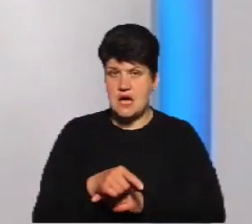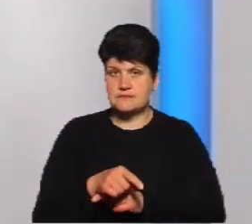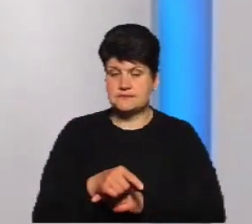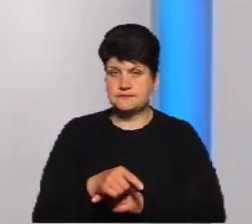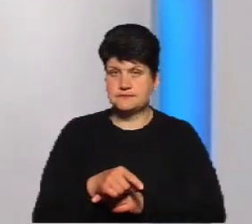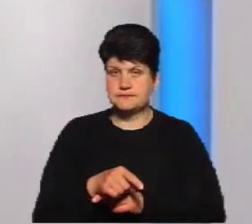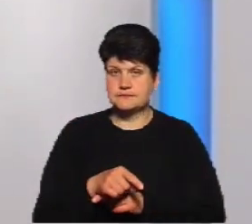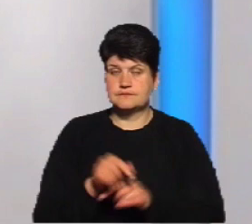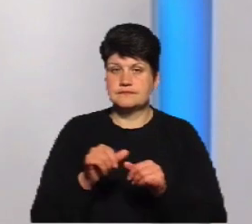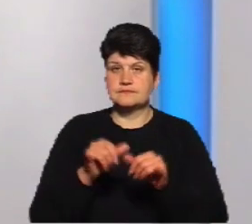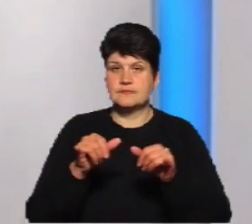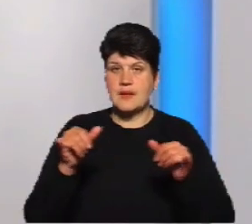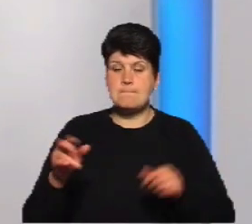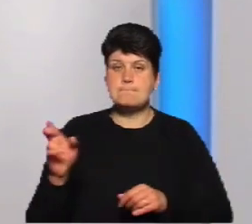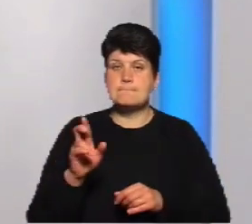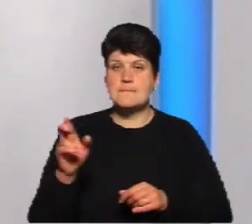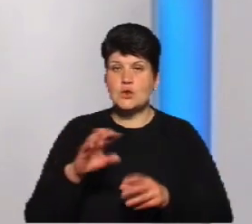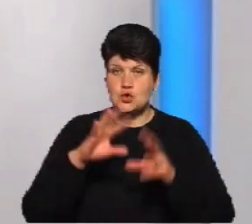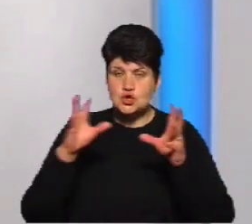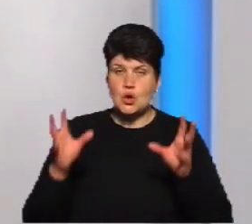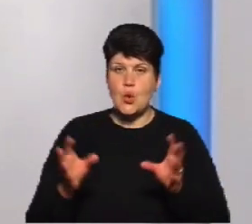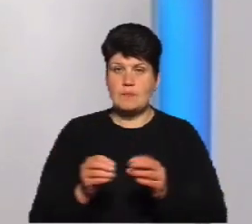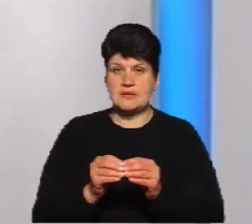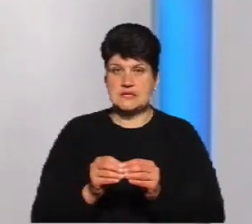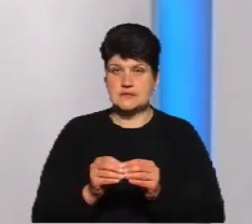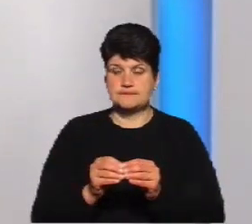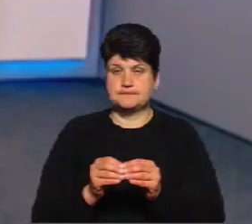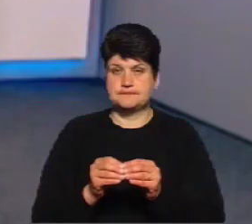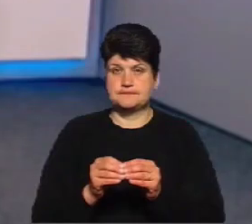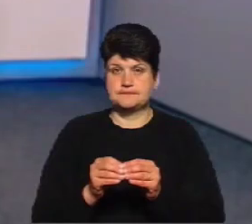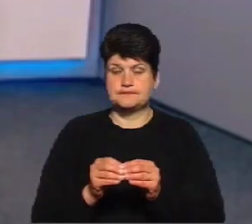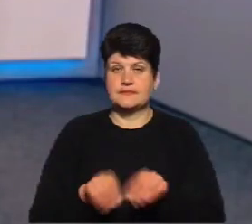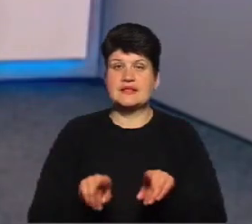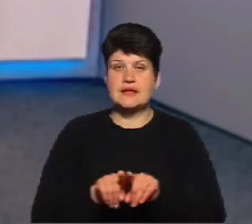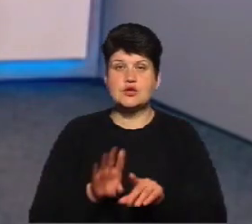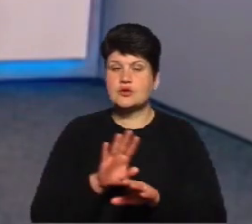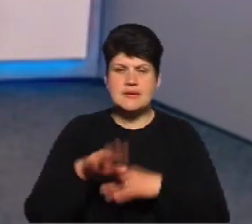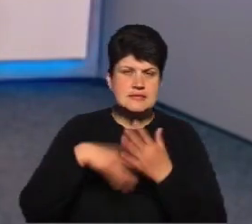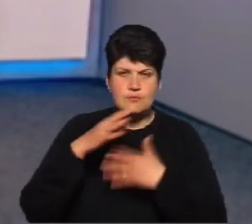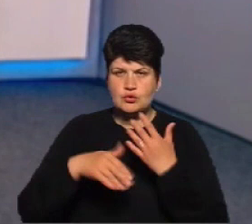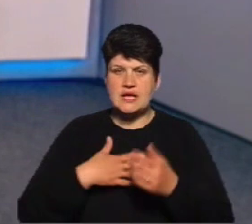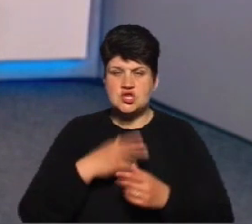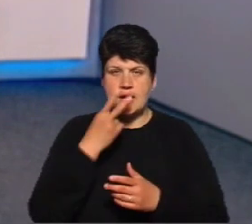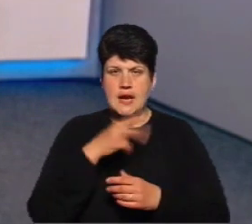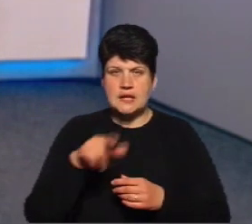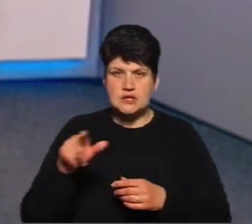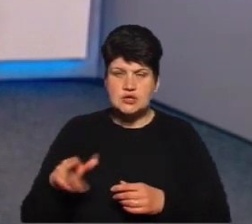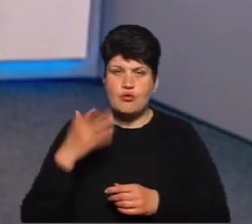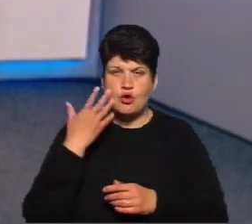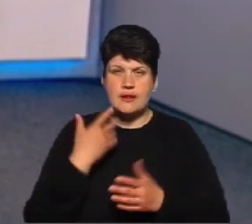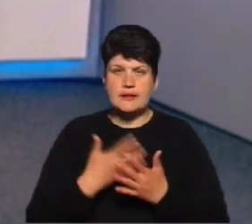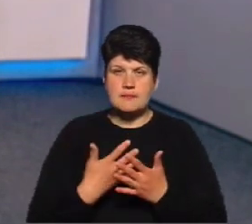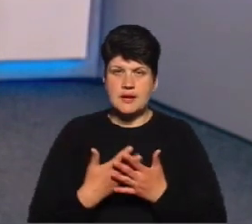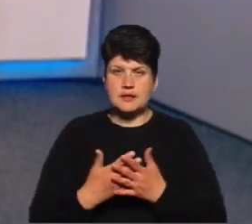наростити біологічний комплекс. Так, щоб не заплутувати наших глядачів, коли, наприклад,